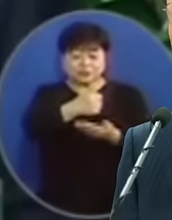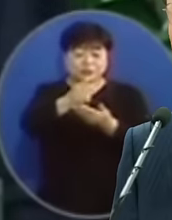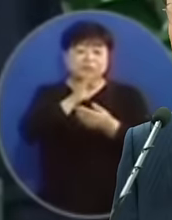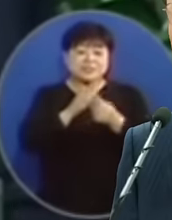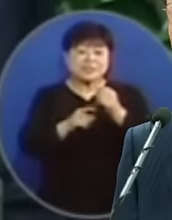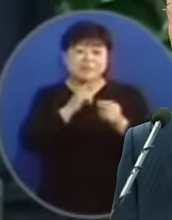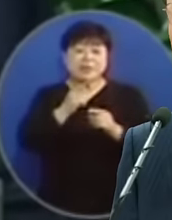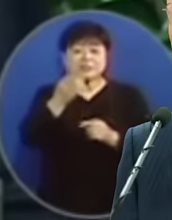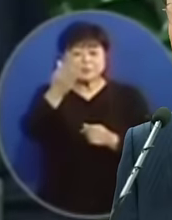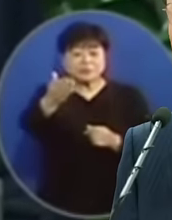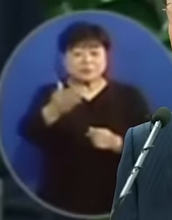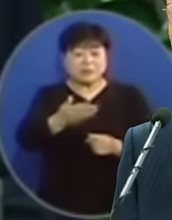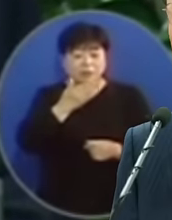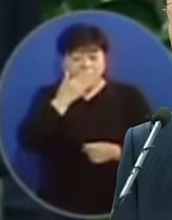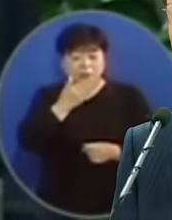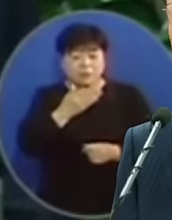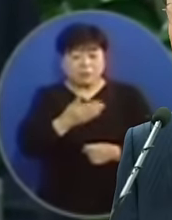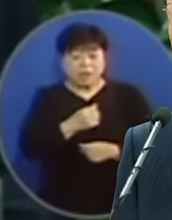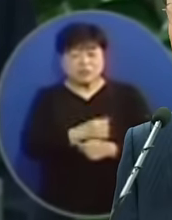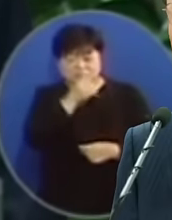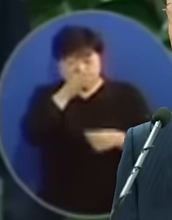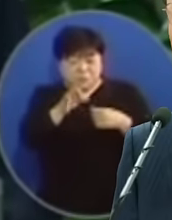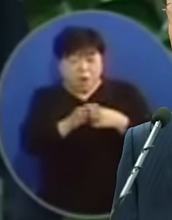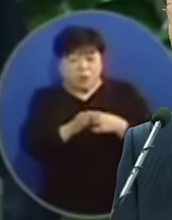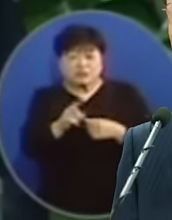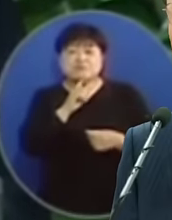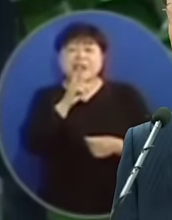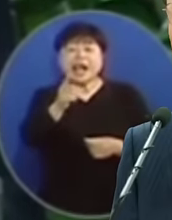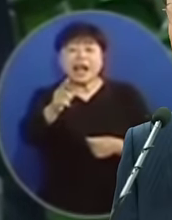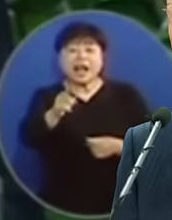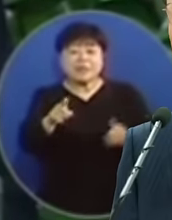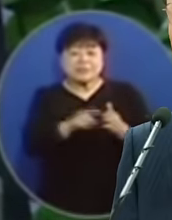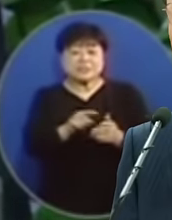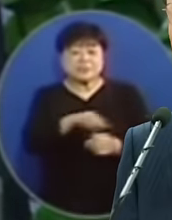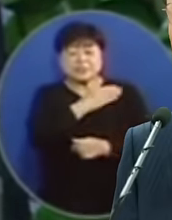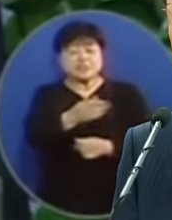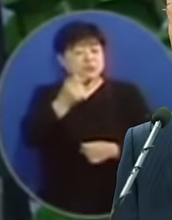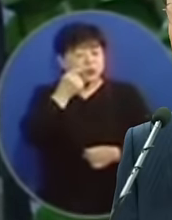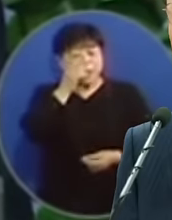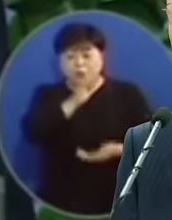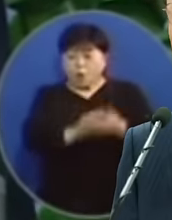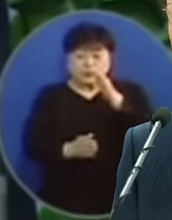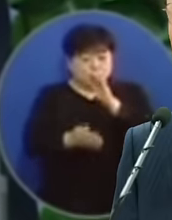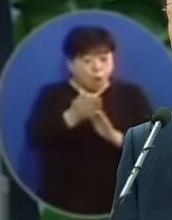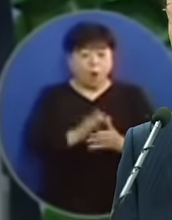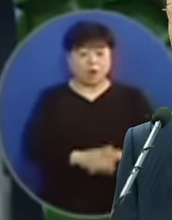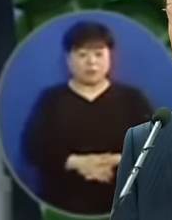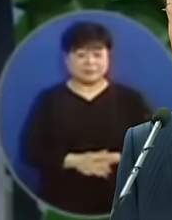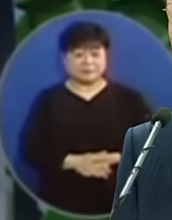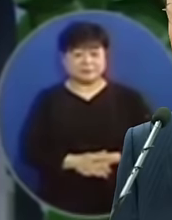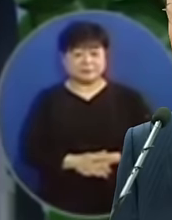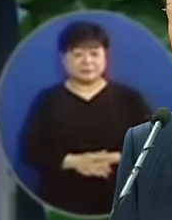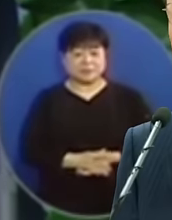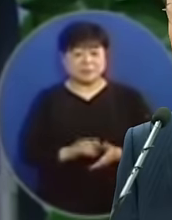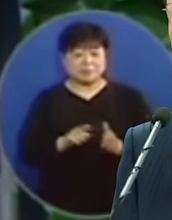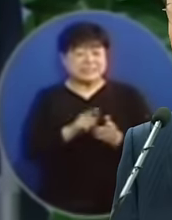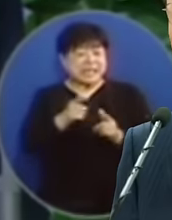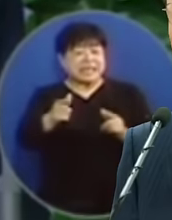친히 말씀하기를 할 수 있게 되니 무슨 말이냐? 믿는 자에게는 능치 못하심이 없나니라. 안